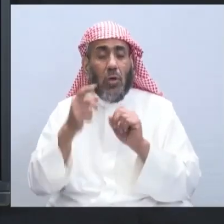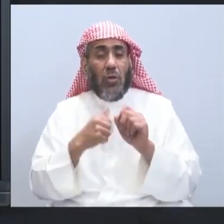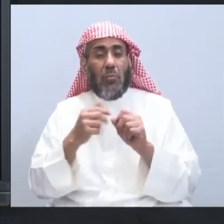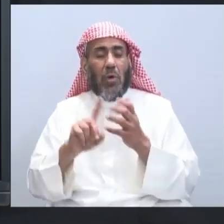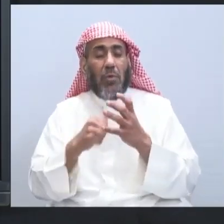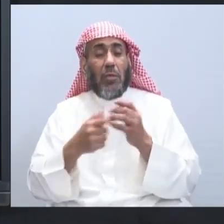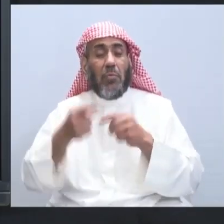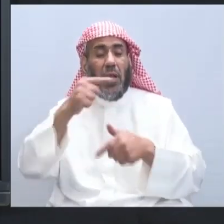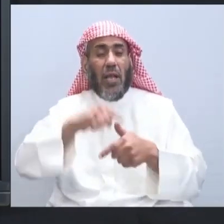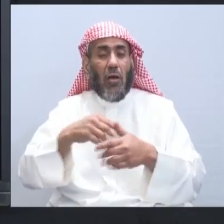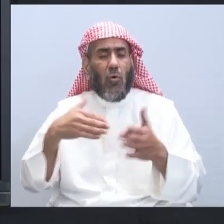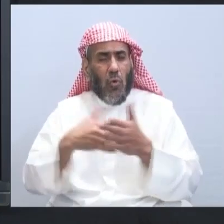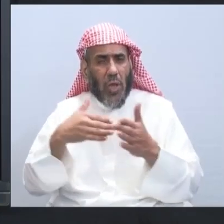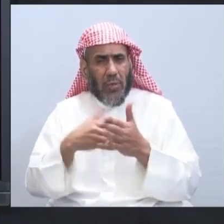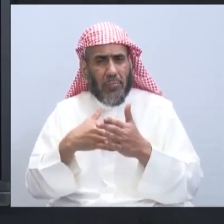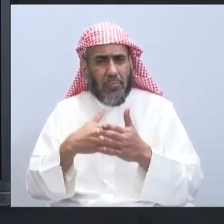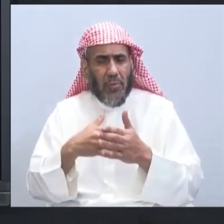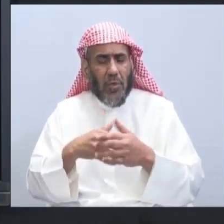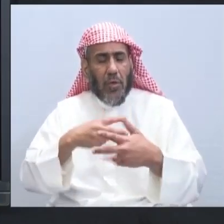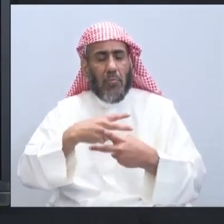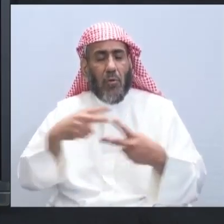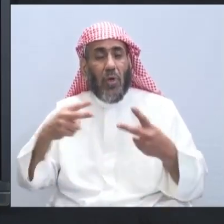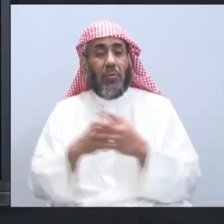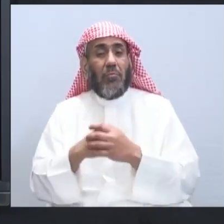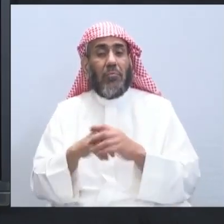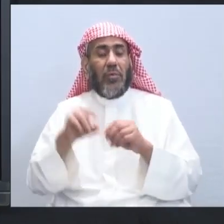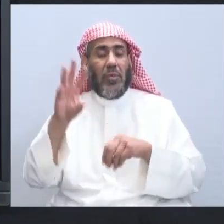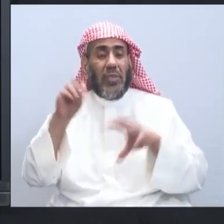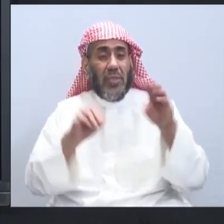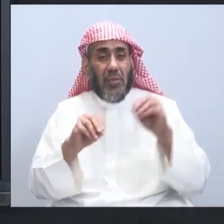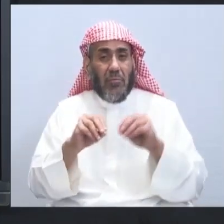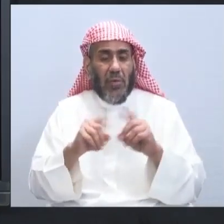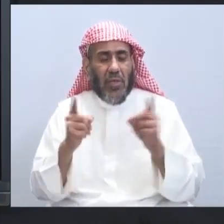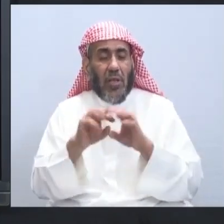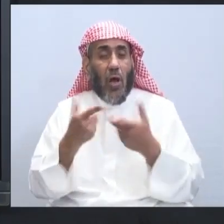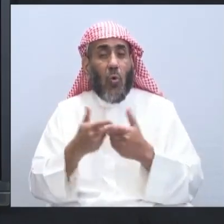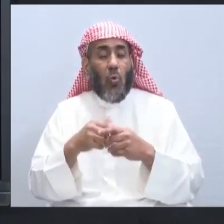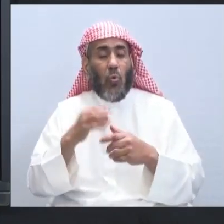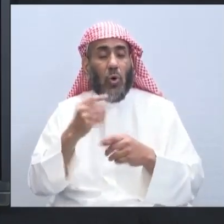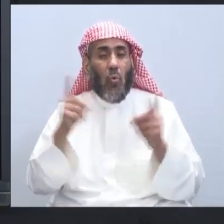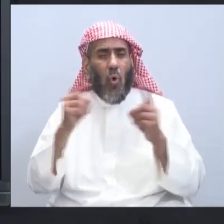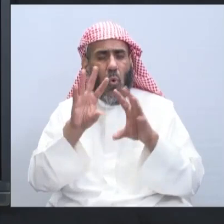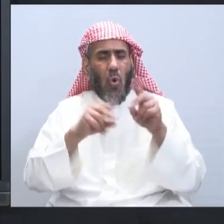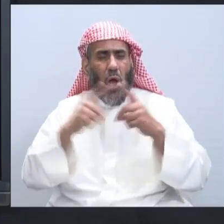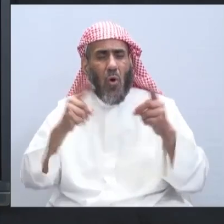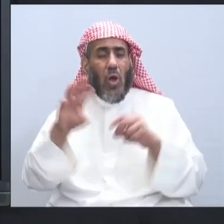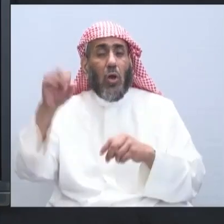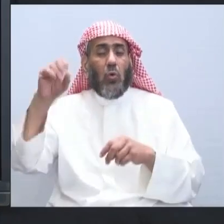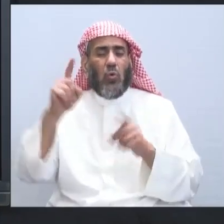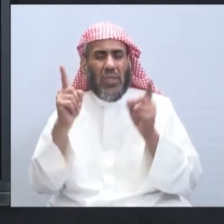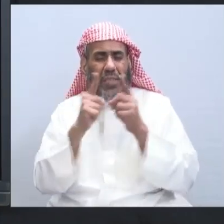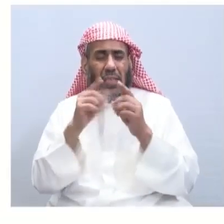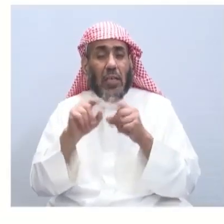بالبدء من النهايه كل ذلك بانواعها طبعا سواء قصه قصيره او روايه او الاقصوصه